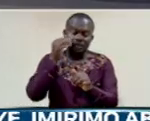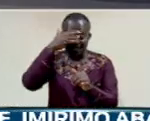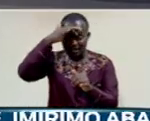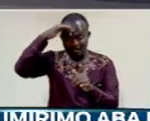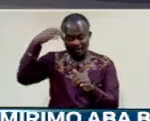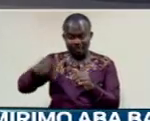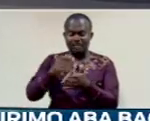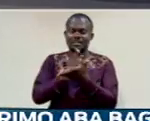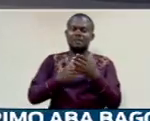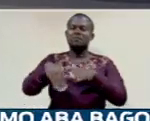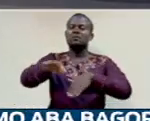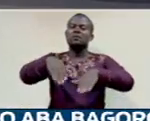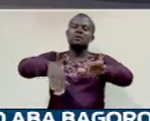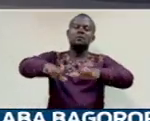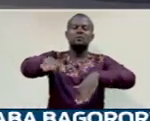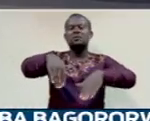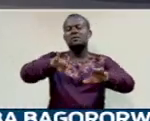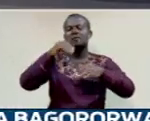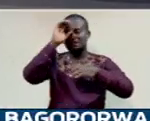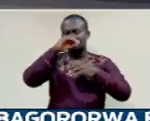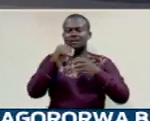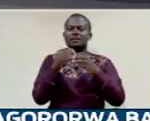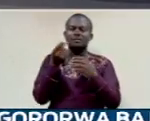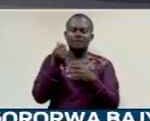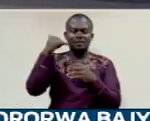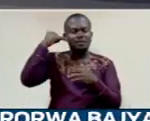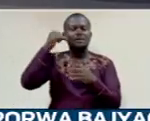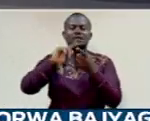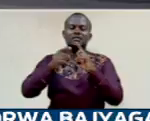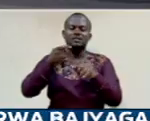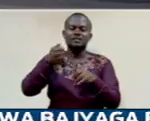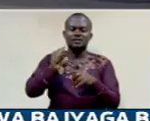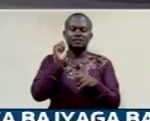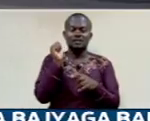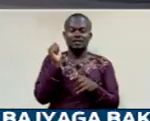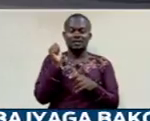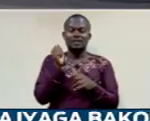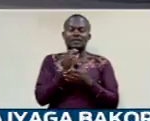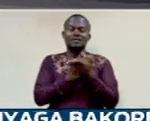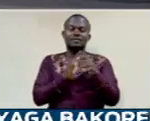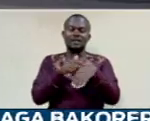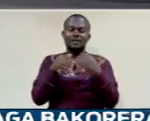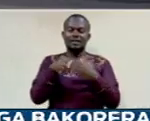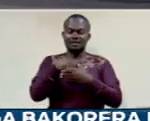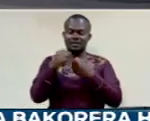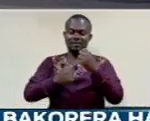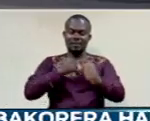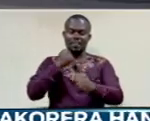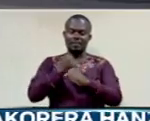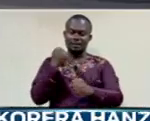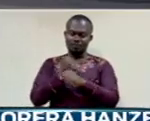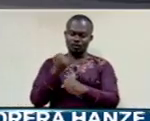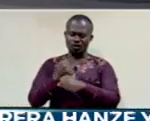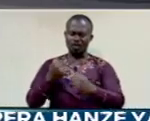ngo kurambura amaguru, kujya gushaka unite zo gutelefona inshuti zabo, no kuba bageze mu myaka yo